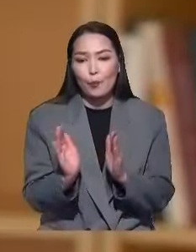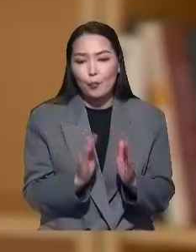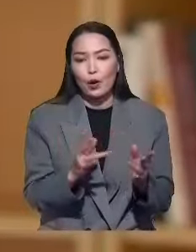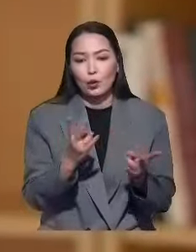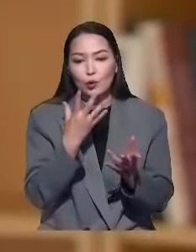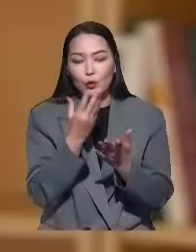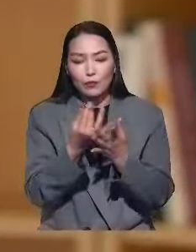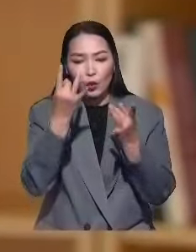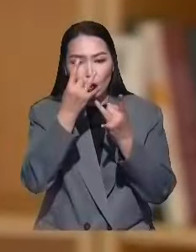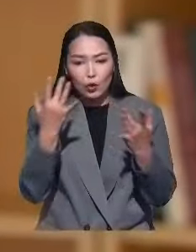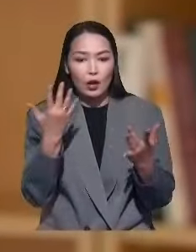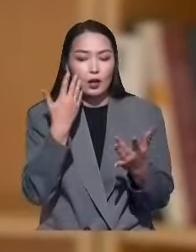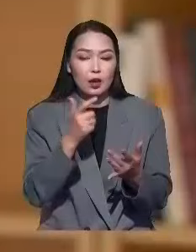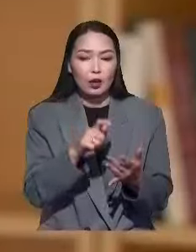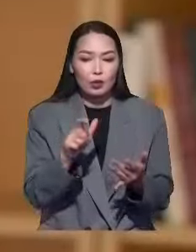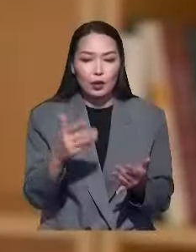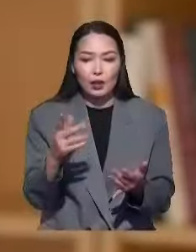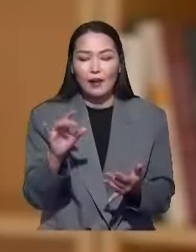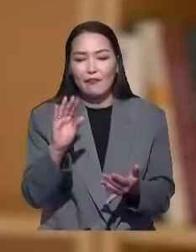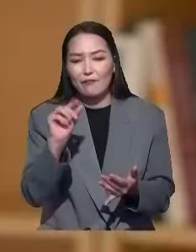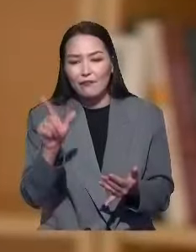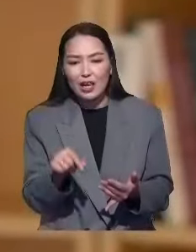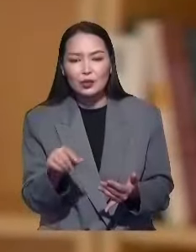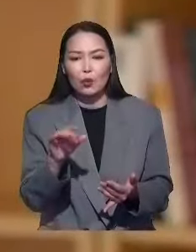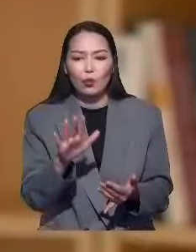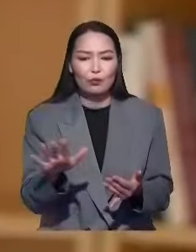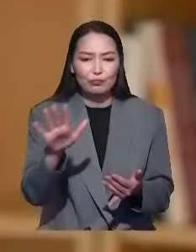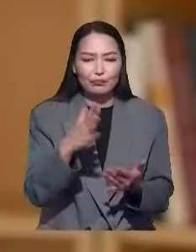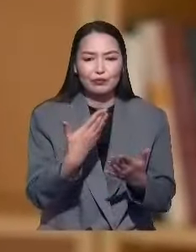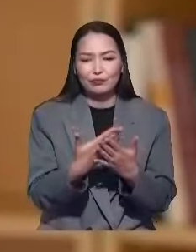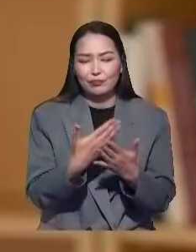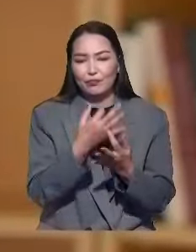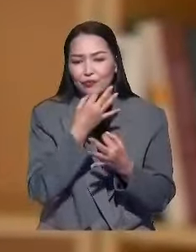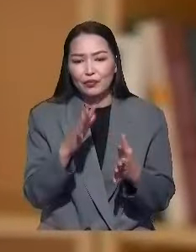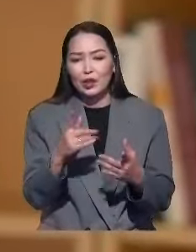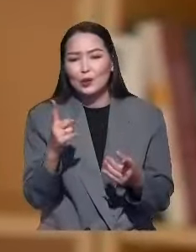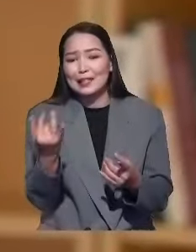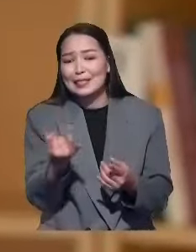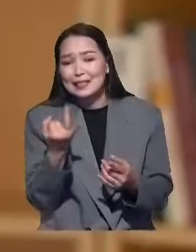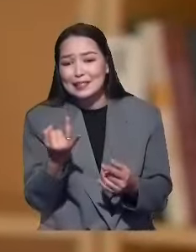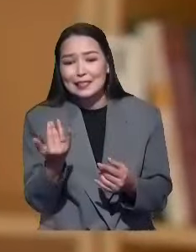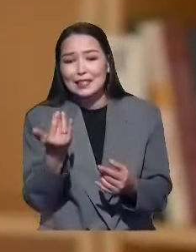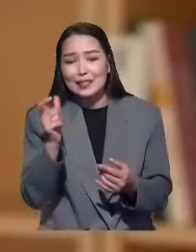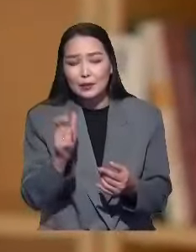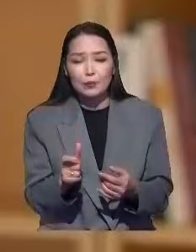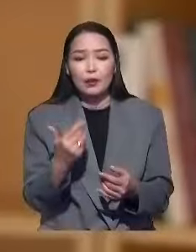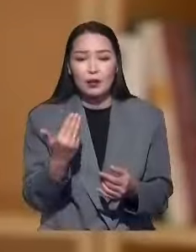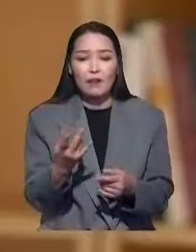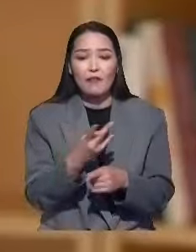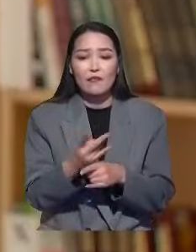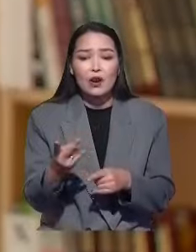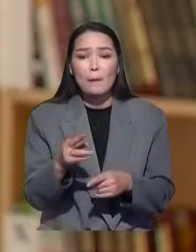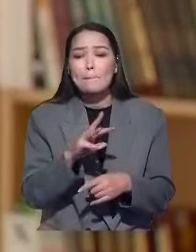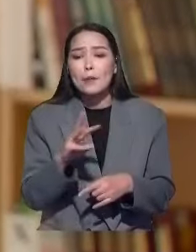Когда люди начнут осознавать, что одно небольшое действие в личных интересах одного только человека вредит миллионам